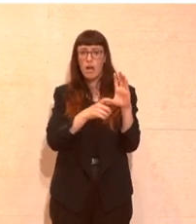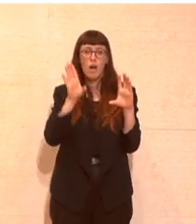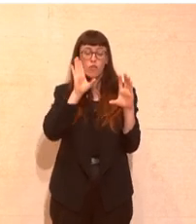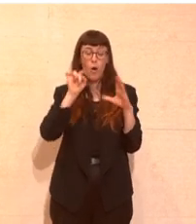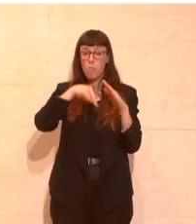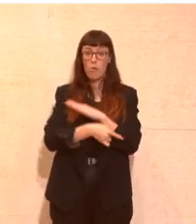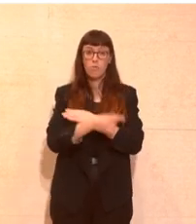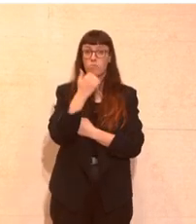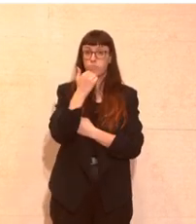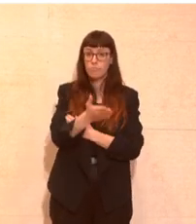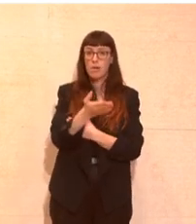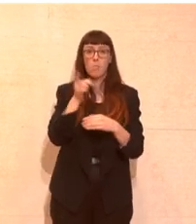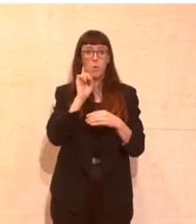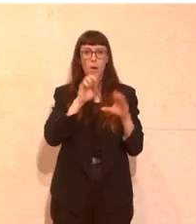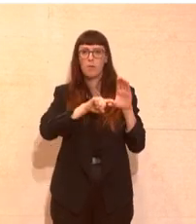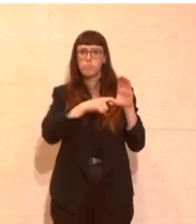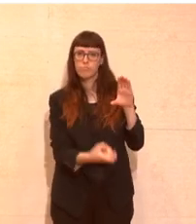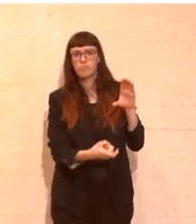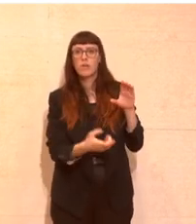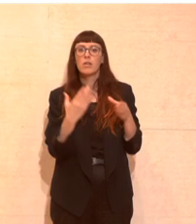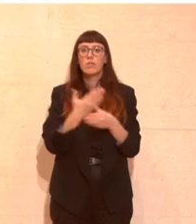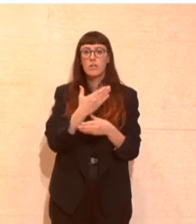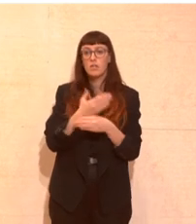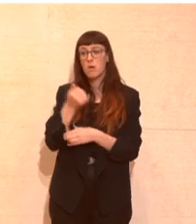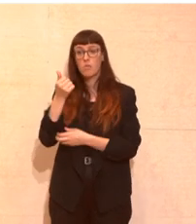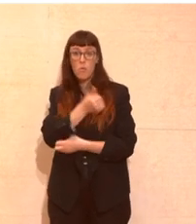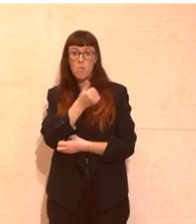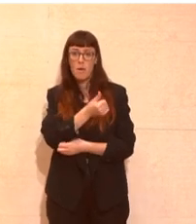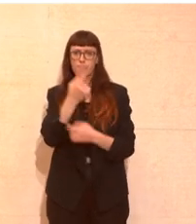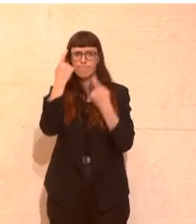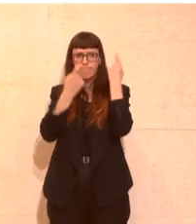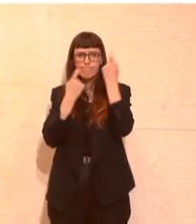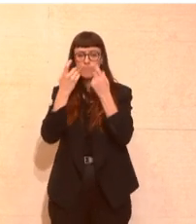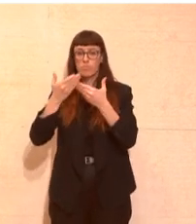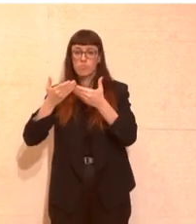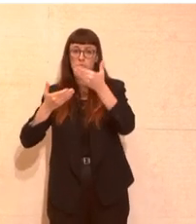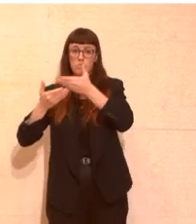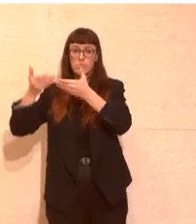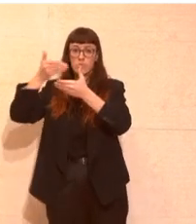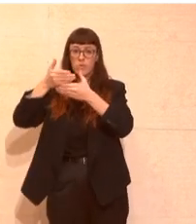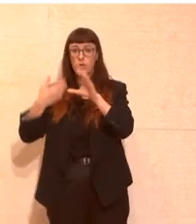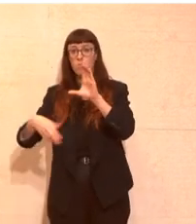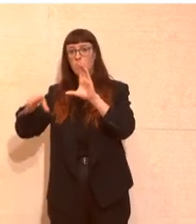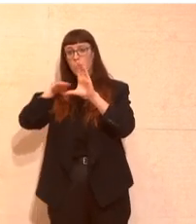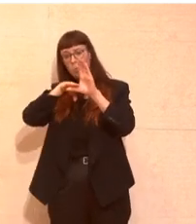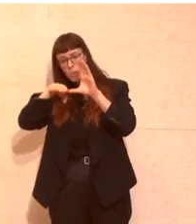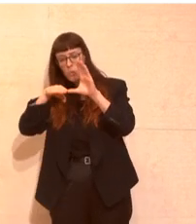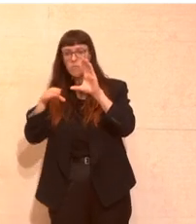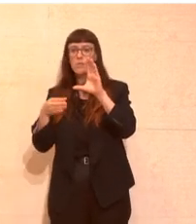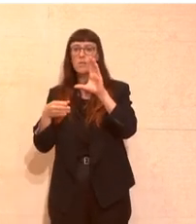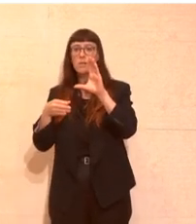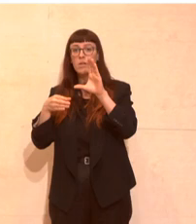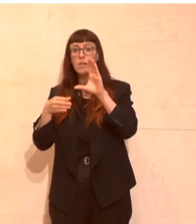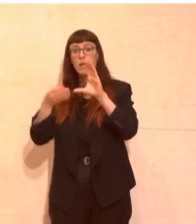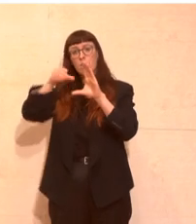sont mis à bâtir des plateformes pour pouvoir dormir confortablement. Et à partir du moment où ils ont pu se caler pour dormir, ils